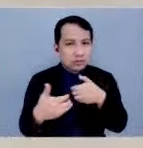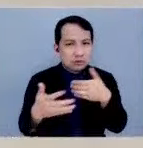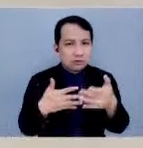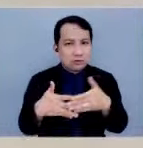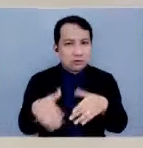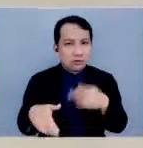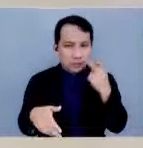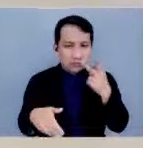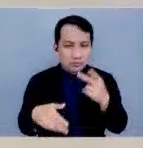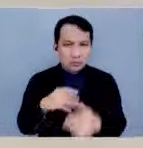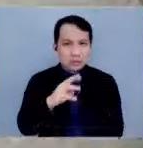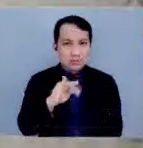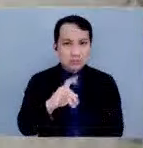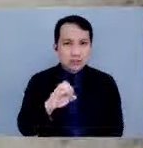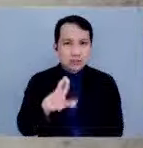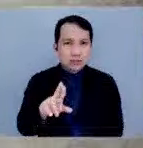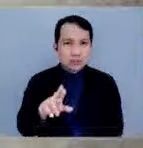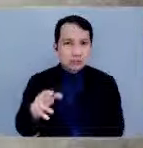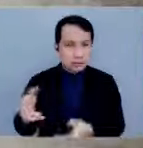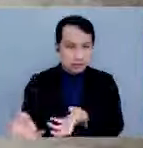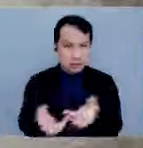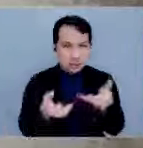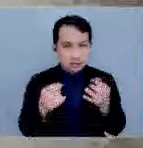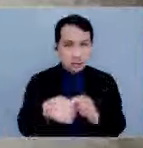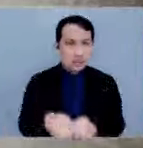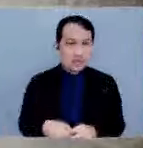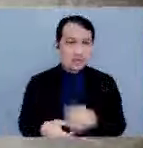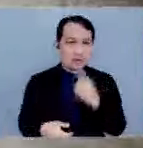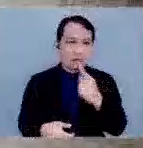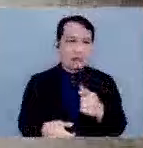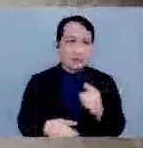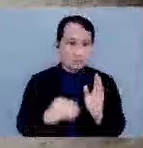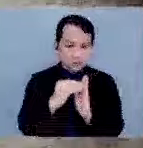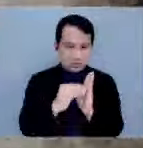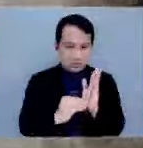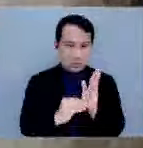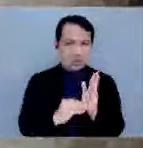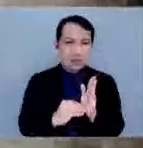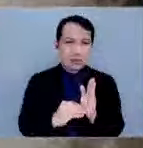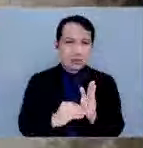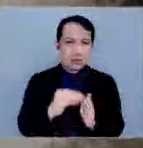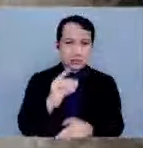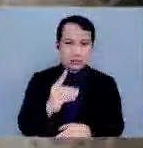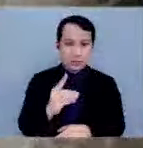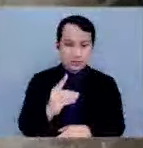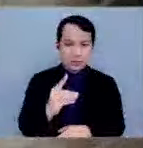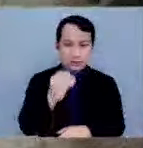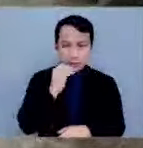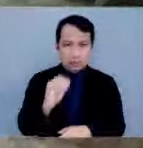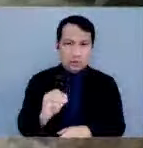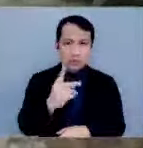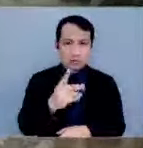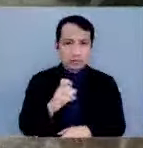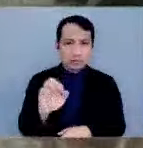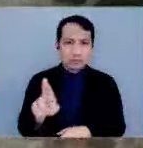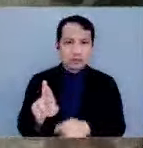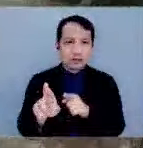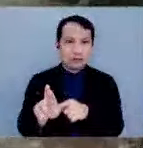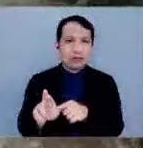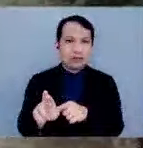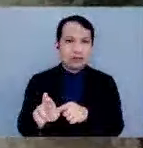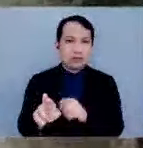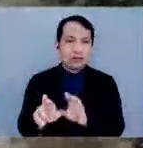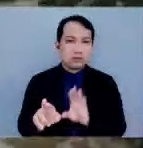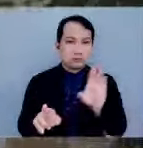minerals na kasama dun sa buhangin. Nakasad din sa Department Administrative Order ng DNR na tanging sa mga